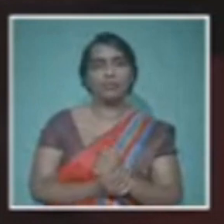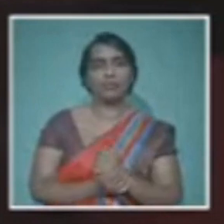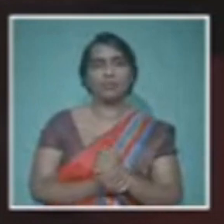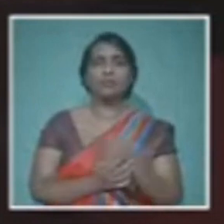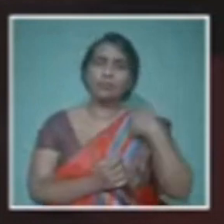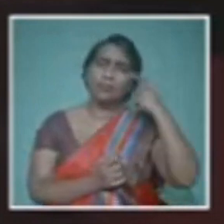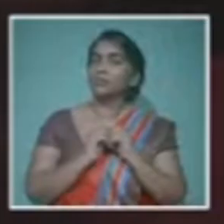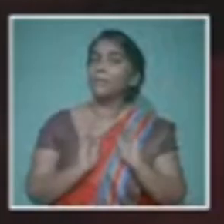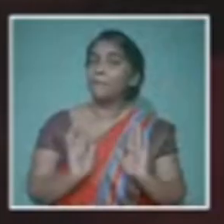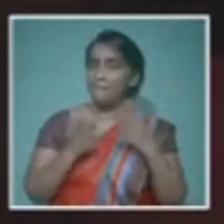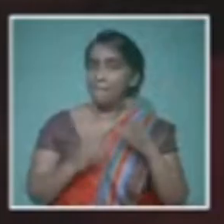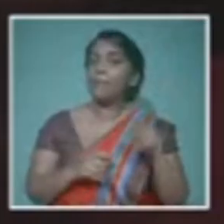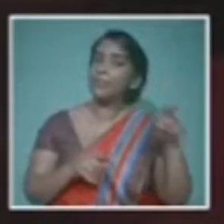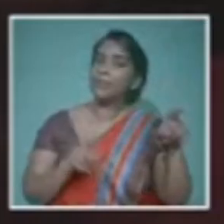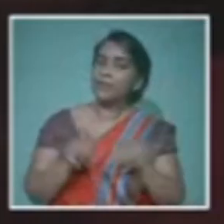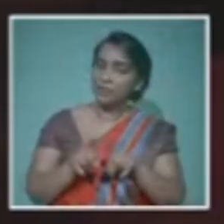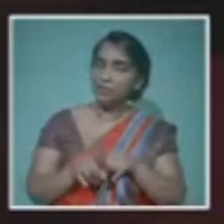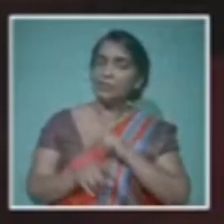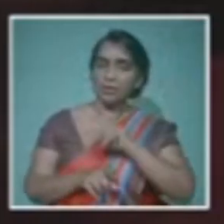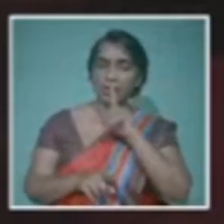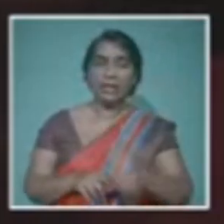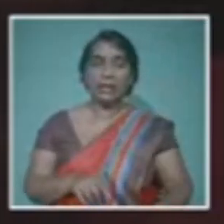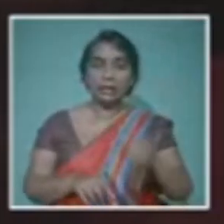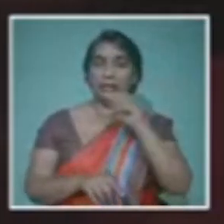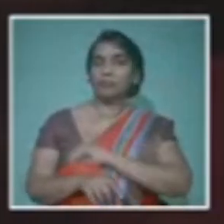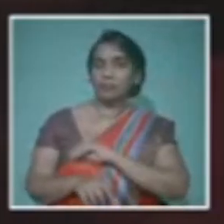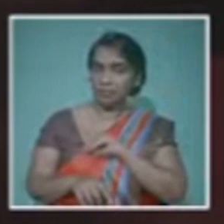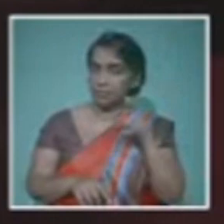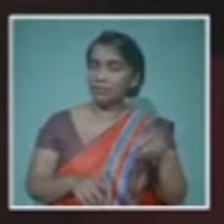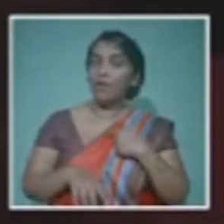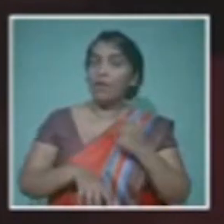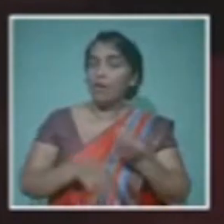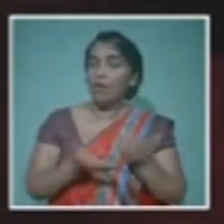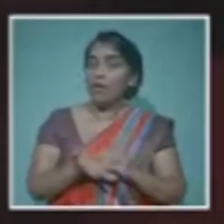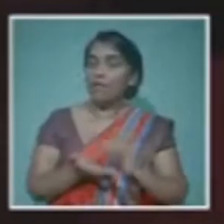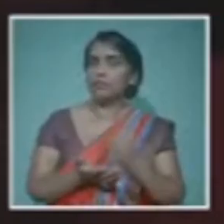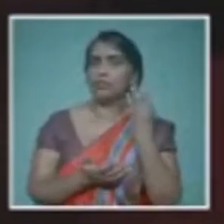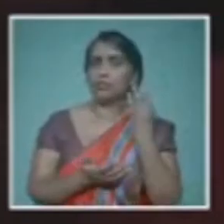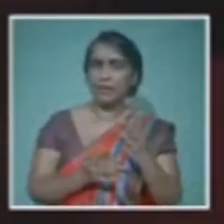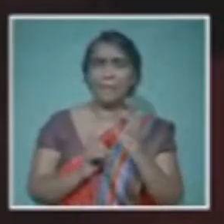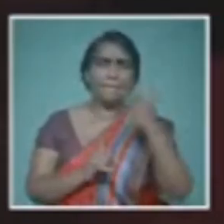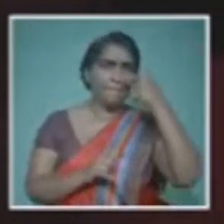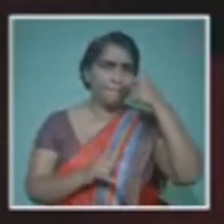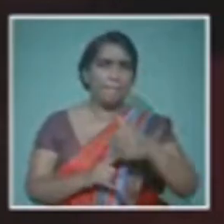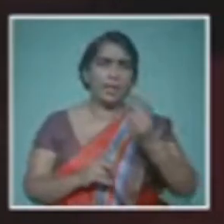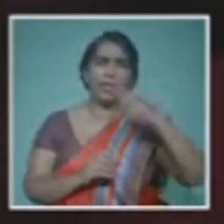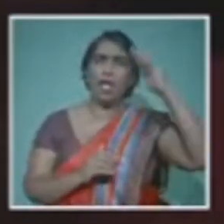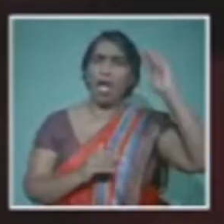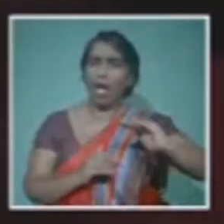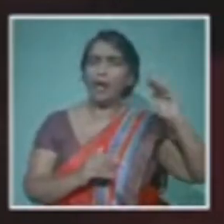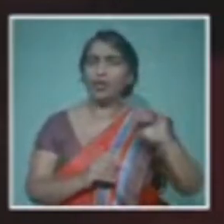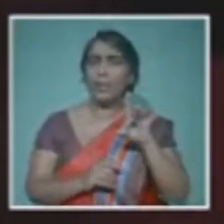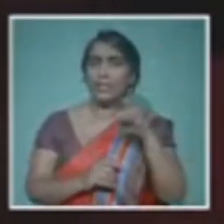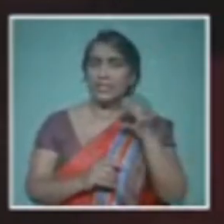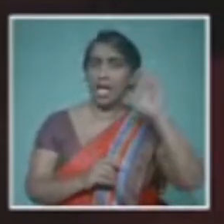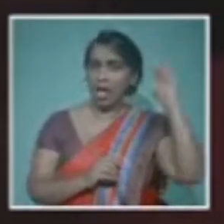මම හිතන උපරිම සති දෙකක් යයි. ඒ වගේම අපි හැබැයි ඉල්ලන්න ඕන ත්‍රී රෝද රථවලිනුත් අවස්ථා තුනකදී දැන් පෙට්‍රල් මිල අඩු කරලා තියෙනවා. රුපියල් 100කින්